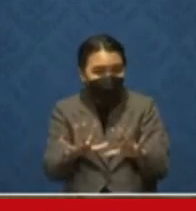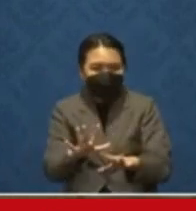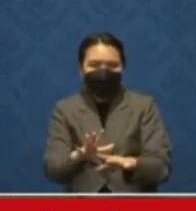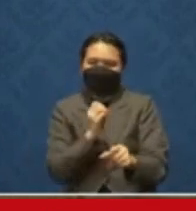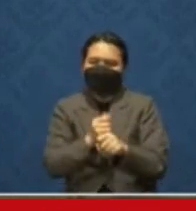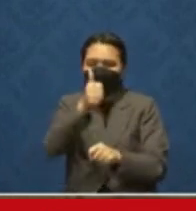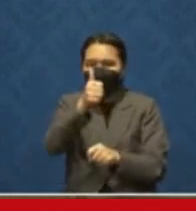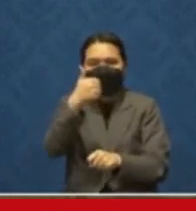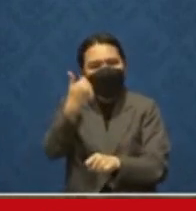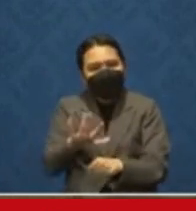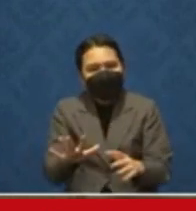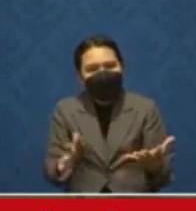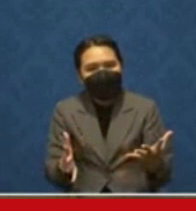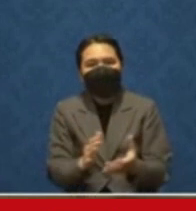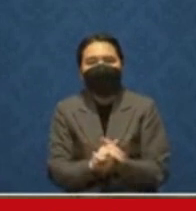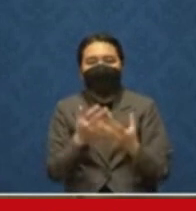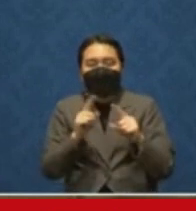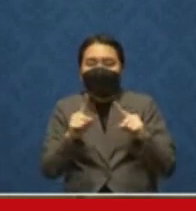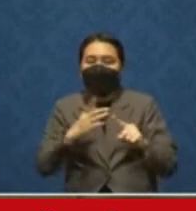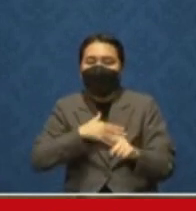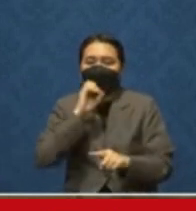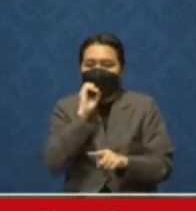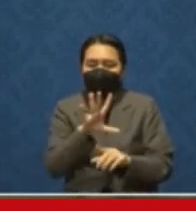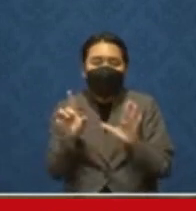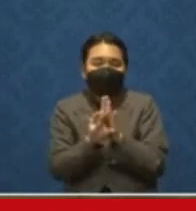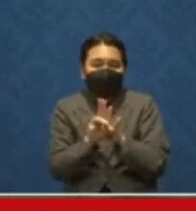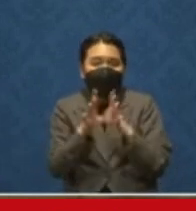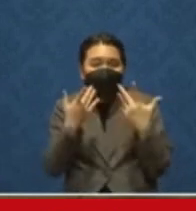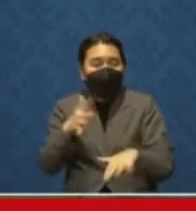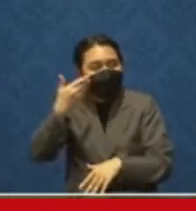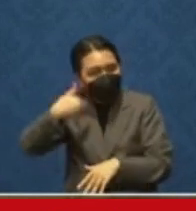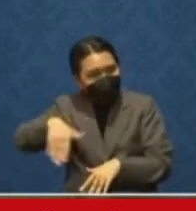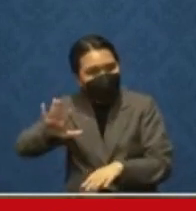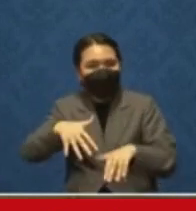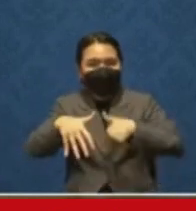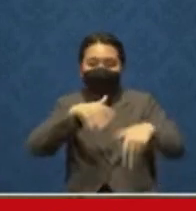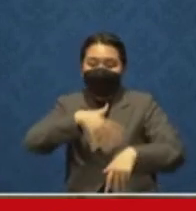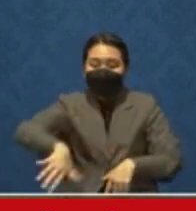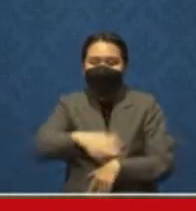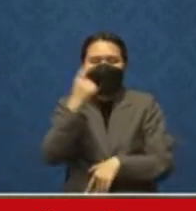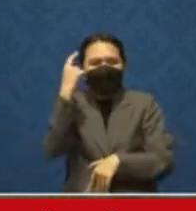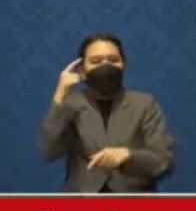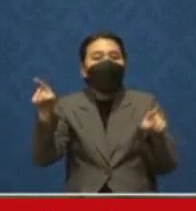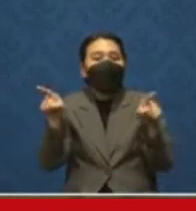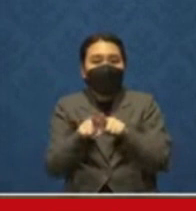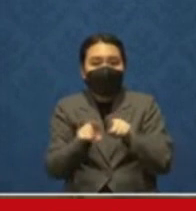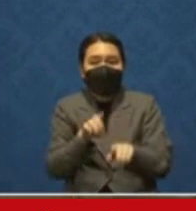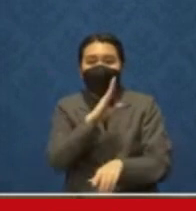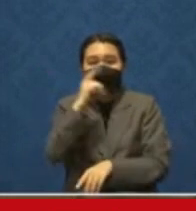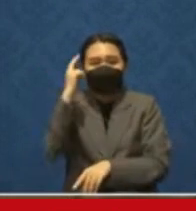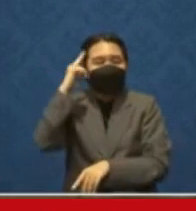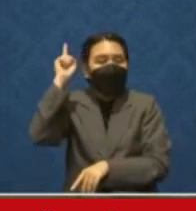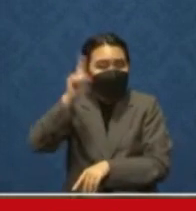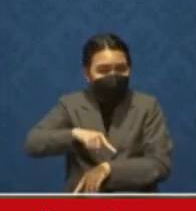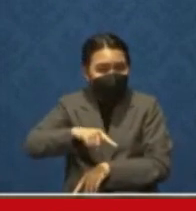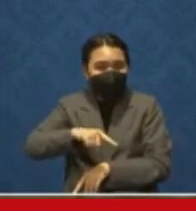แขนเราตลอดฝ่ายค้านอภิปรายมากี่รอบกี่คนก็ไม่เห็นทำอะไรได้แต่ถ้าท่านคิดไม่เป็นผมจะบอก